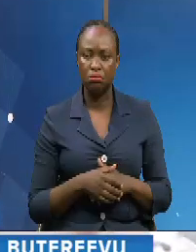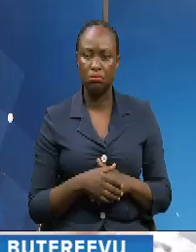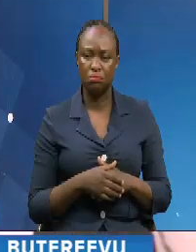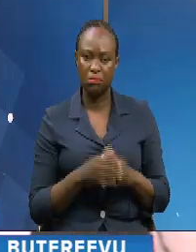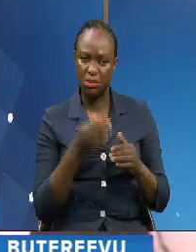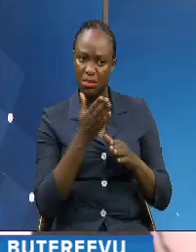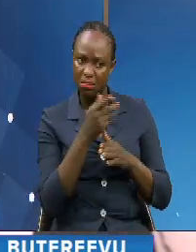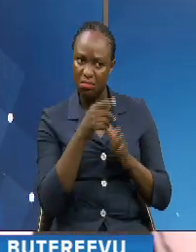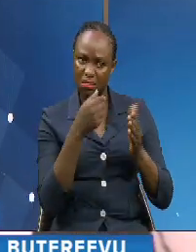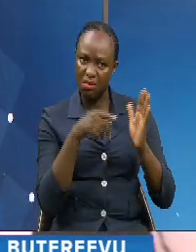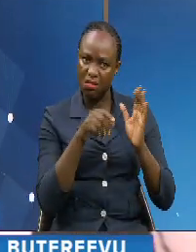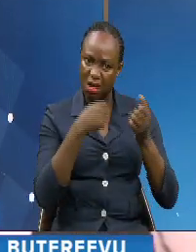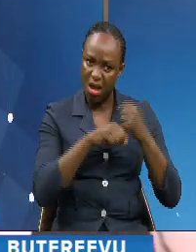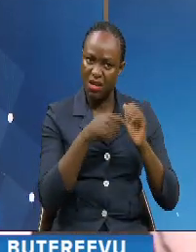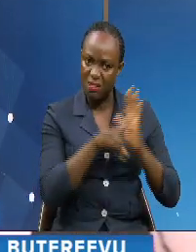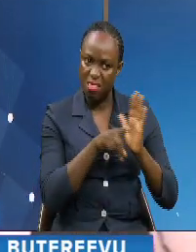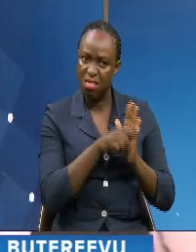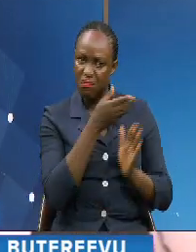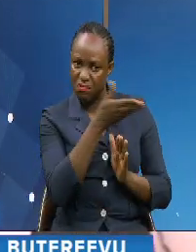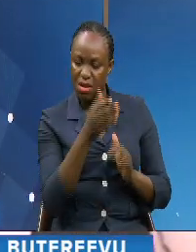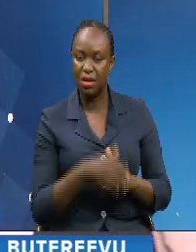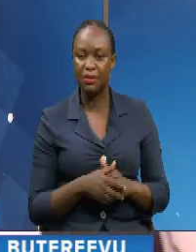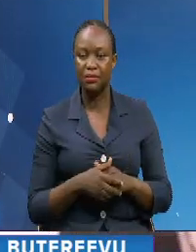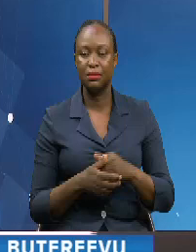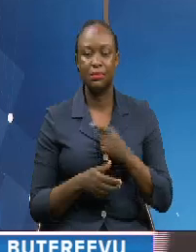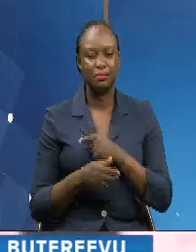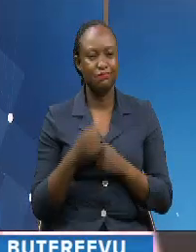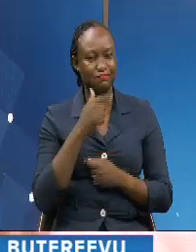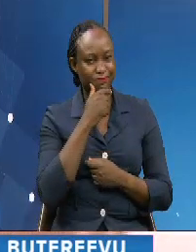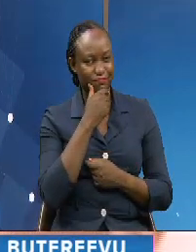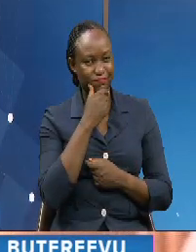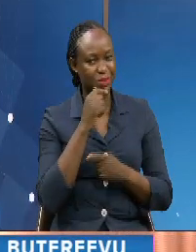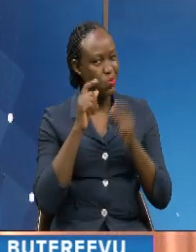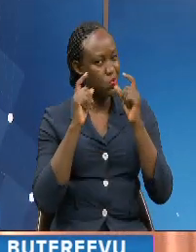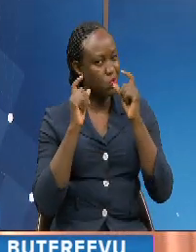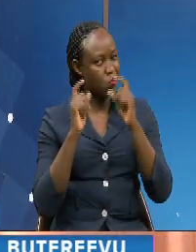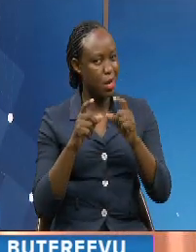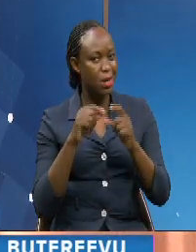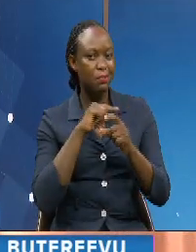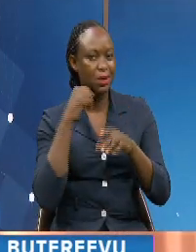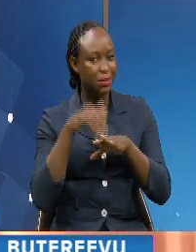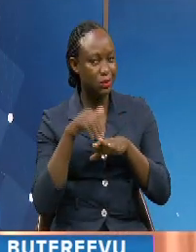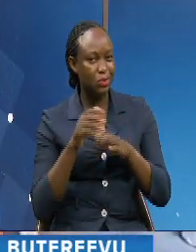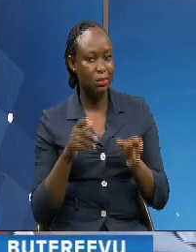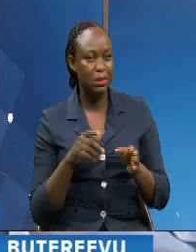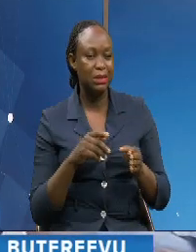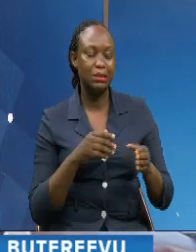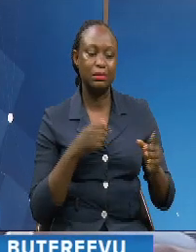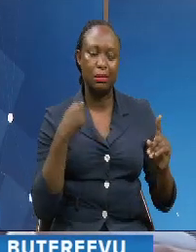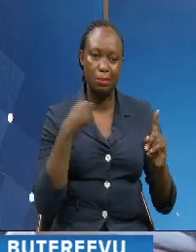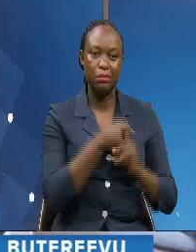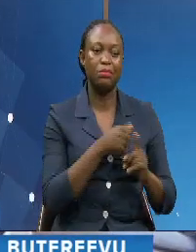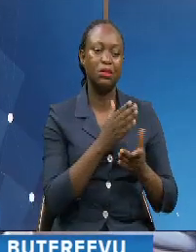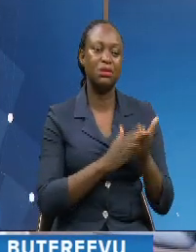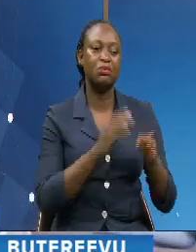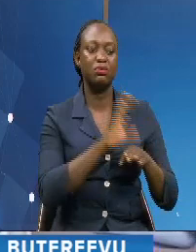ebikolobero. Bano bagamba ebigambo by'omusumba ono birina enkusa gye bibakosezzaamu wakati nga bakola emirimu gyabwe. Kyokka